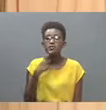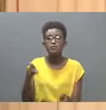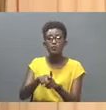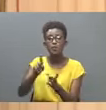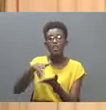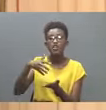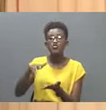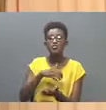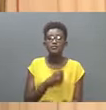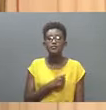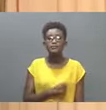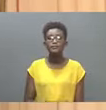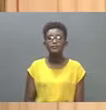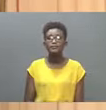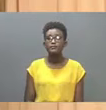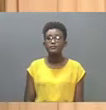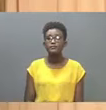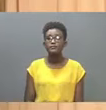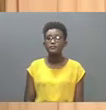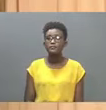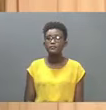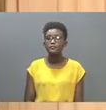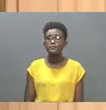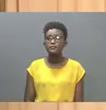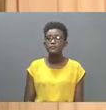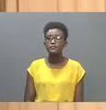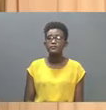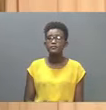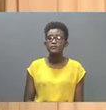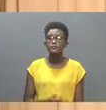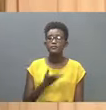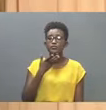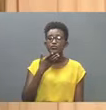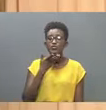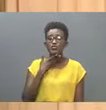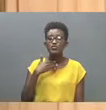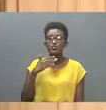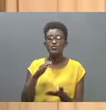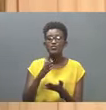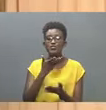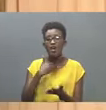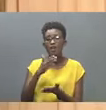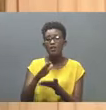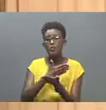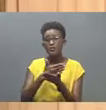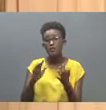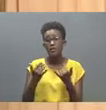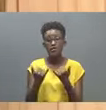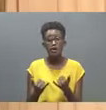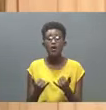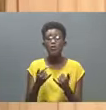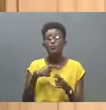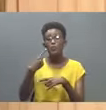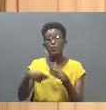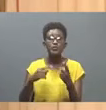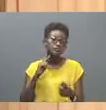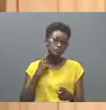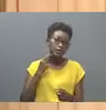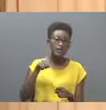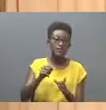et le jus. Et c'est ce que j'aimerais partager avec vous. Continuez à profiter de la